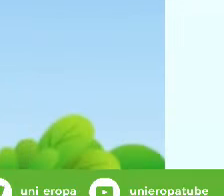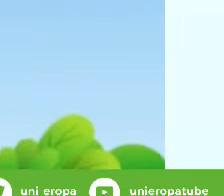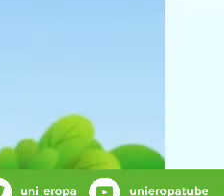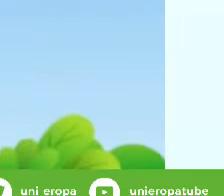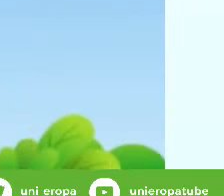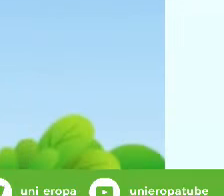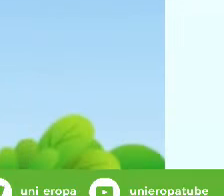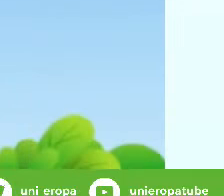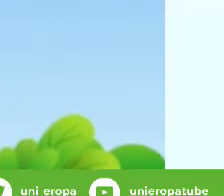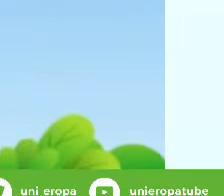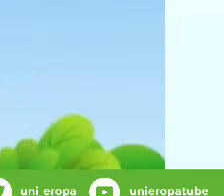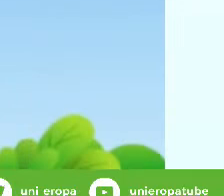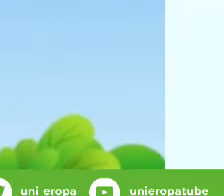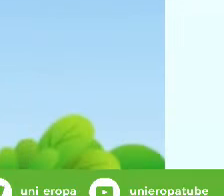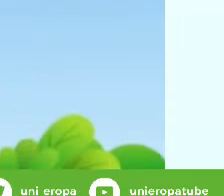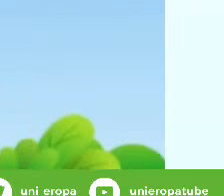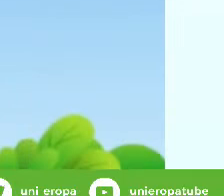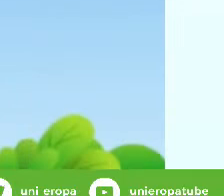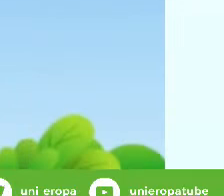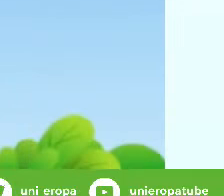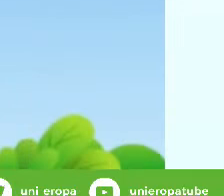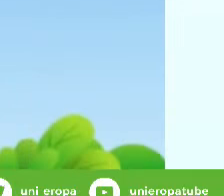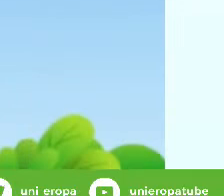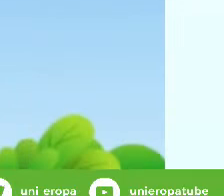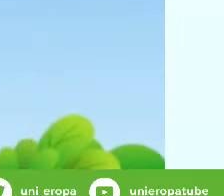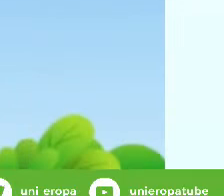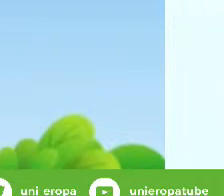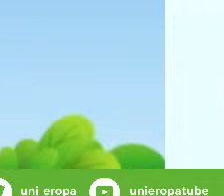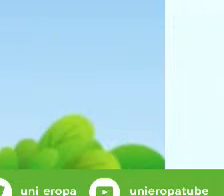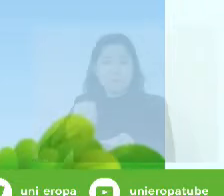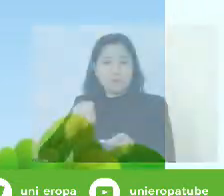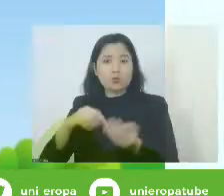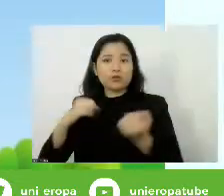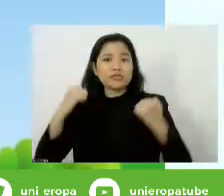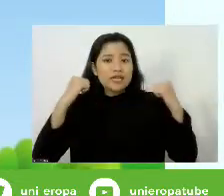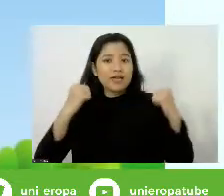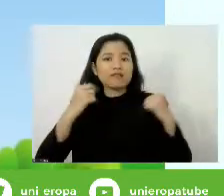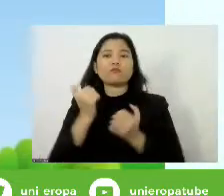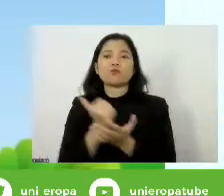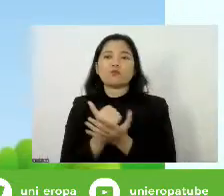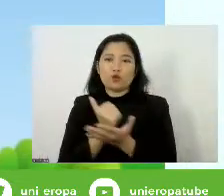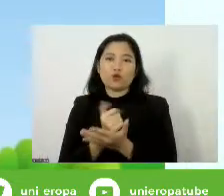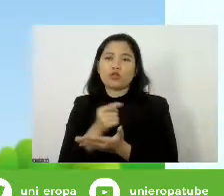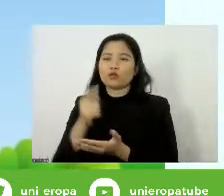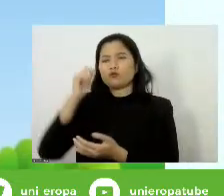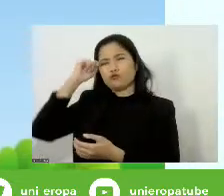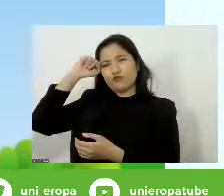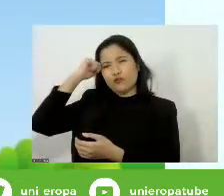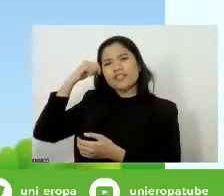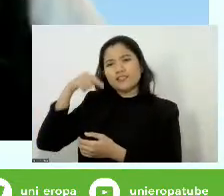atau media tanam di mana kala itu memang benar-benar sehat susah